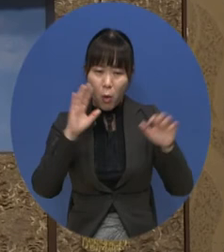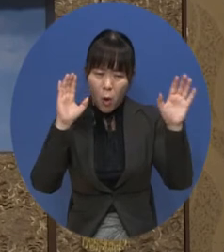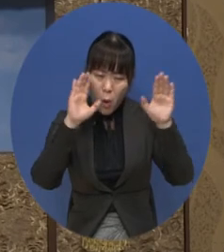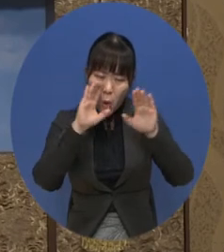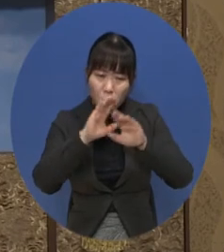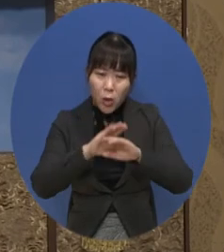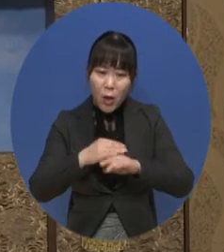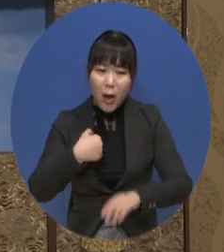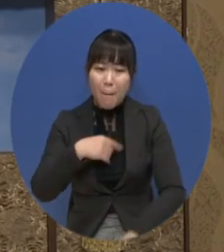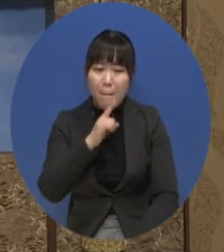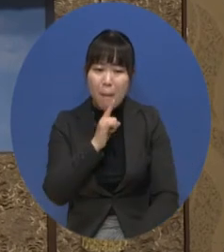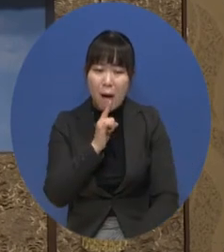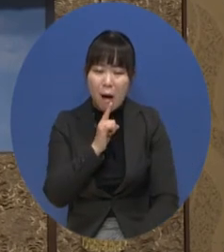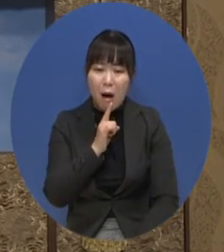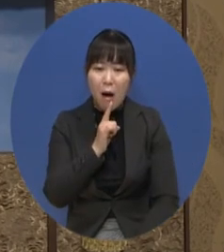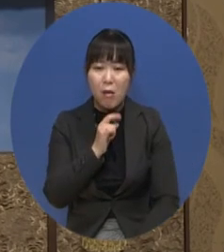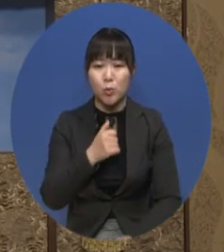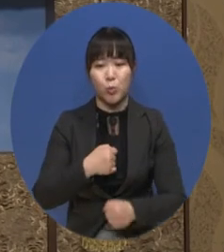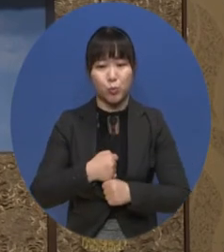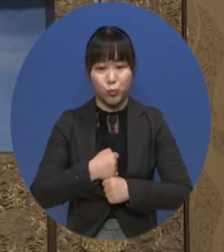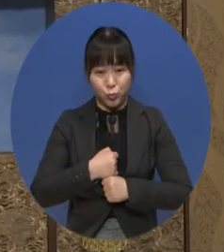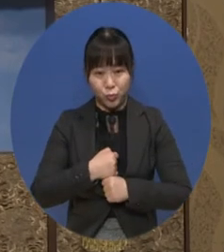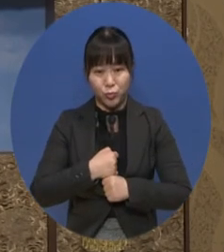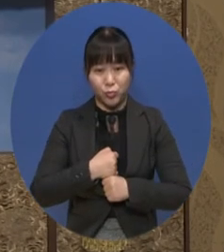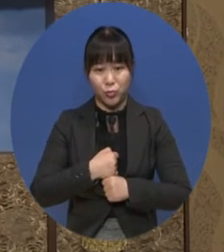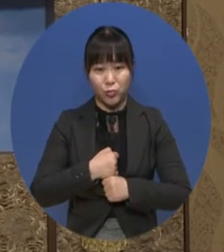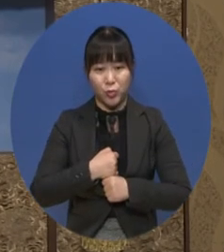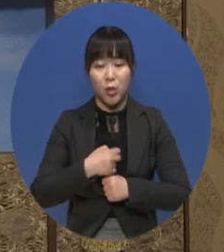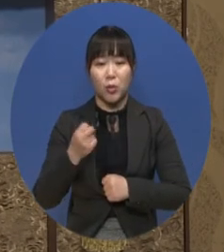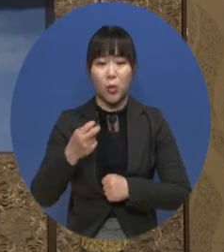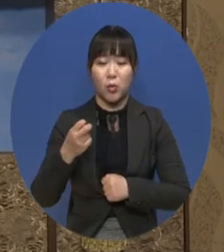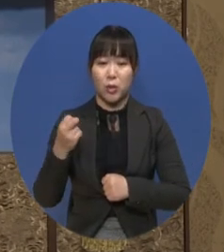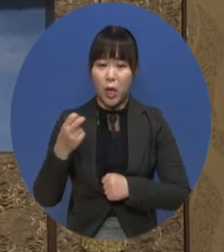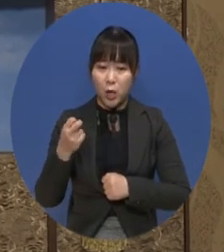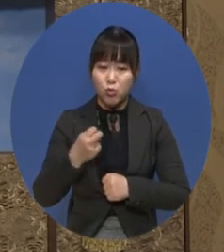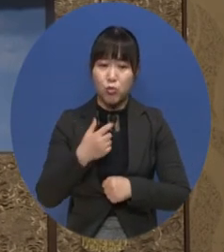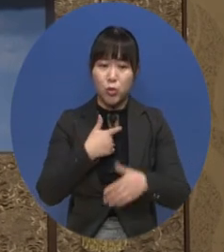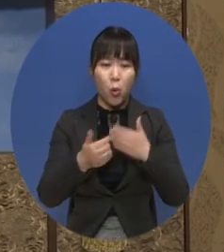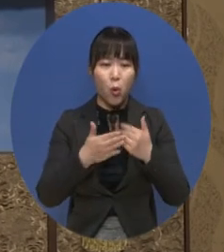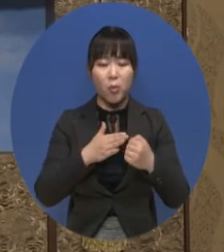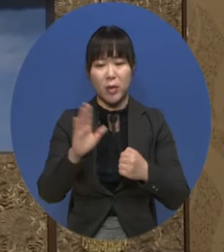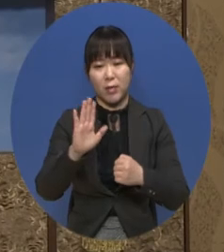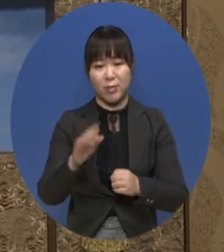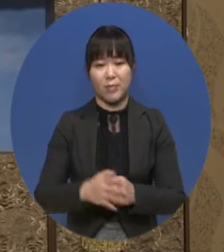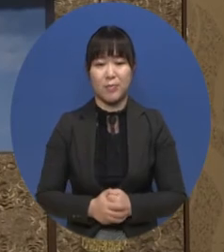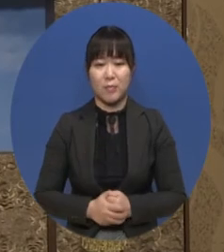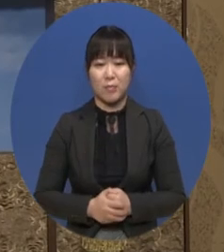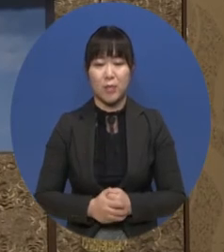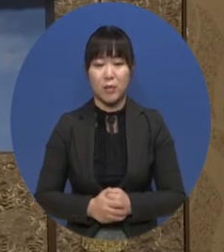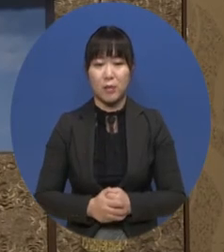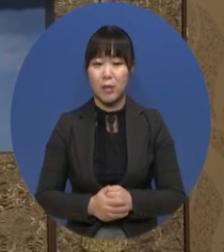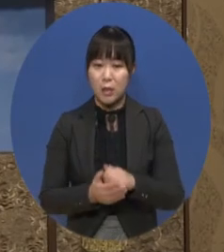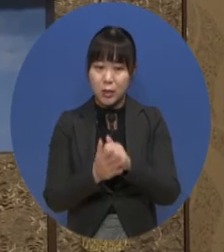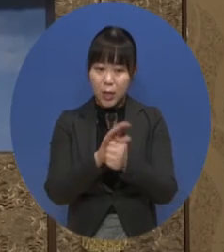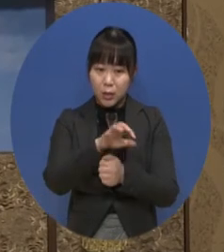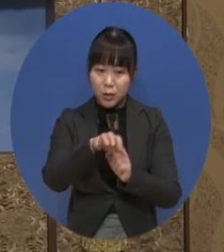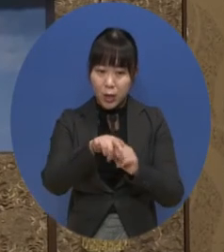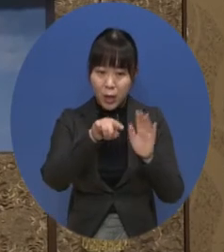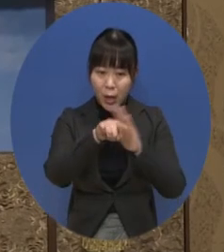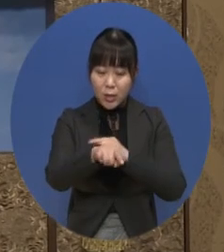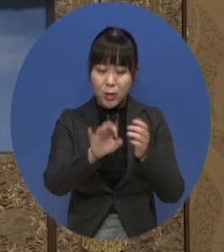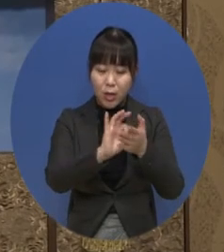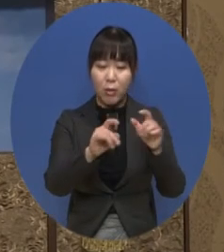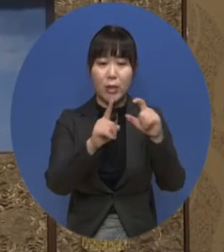그쵸. 그리고 말을 꺼내기가 조심스럽잖아요. 또 자주 겪는 일상도 아니고 그래서 장례식장에 가서 쓰는